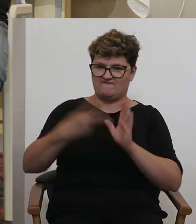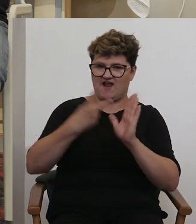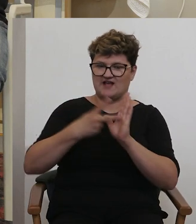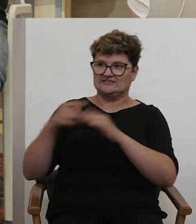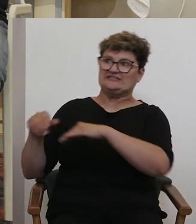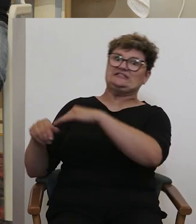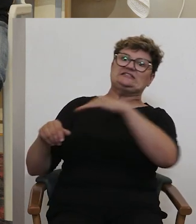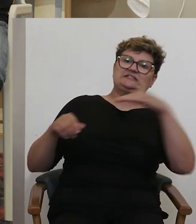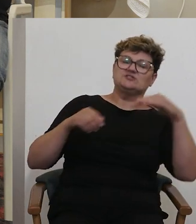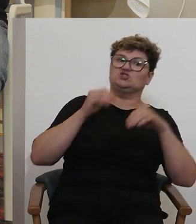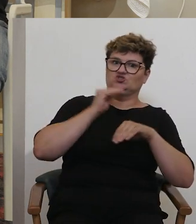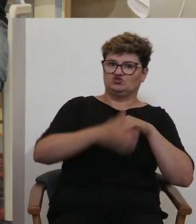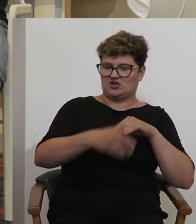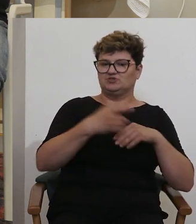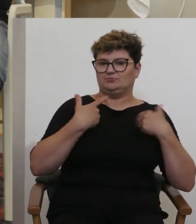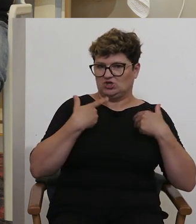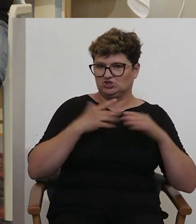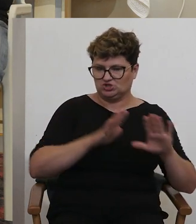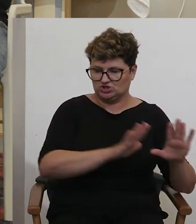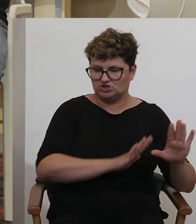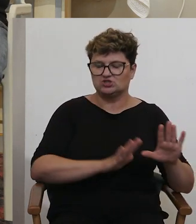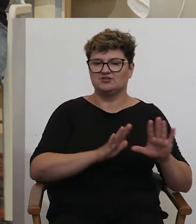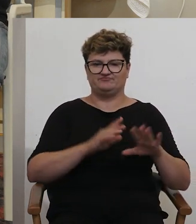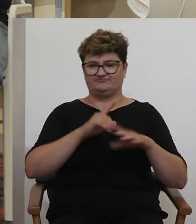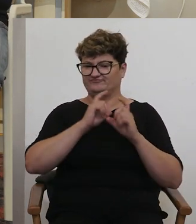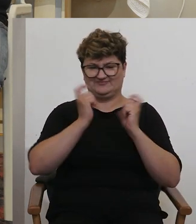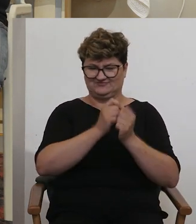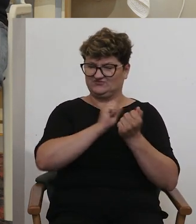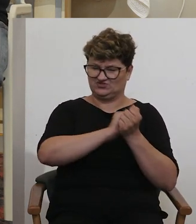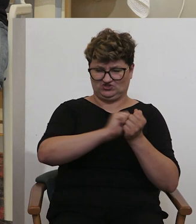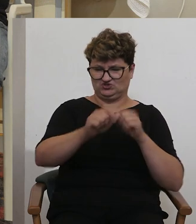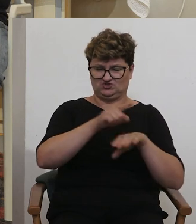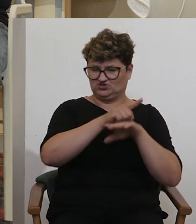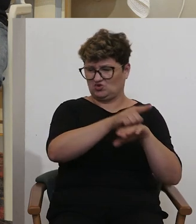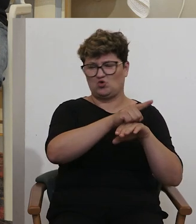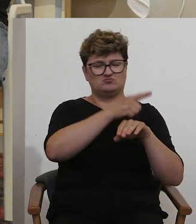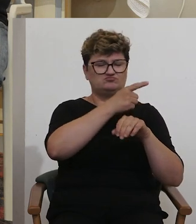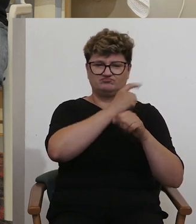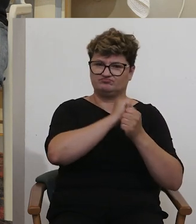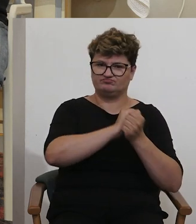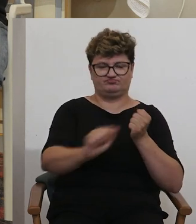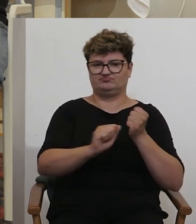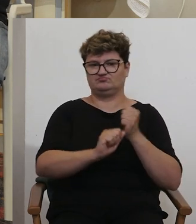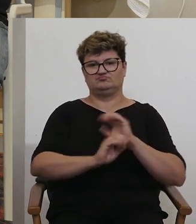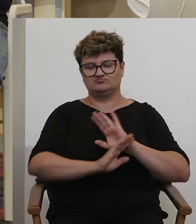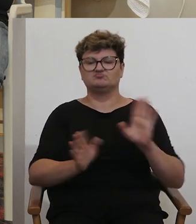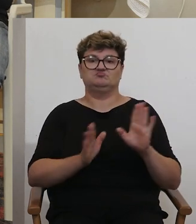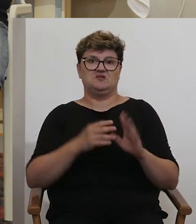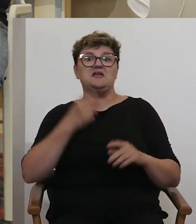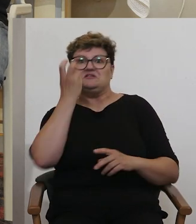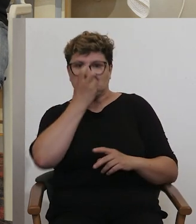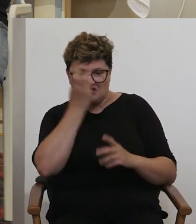tyłu, szczęśliwie załoga przeżyła. Czołg był zupełnie skasowany, był zniszczony. I kolejna